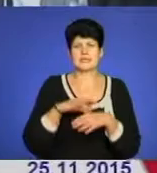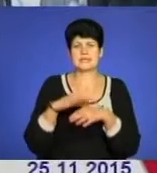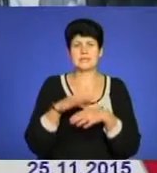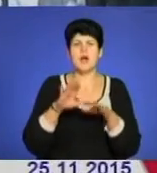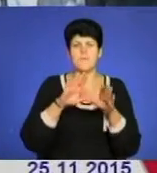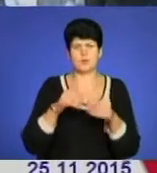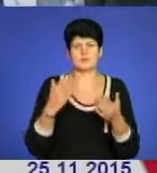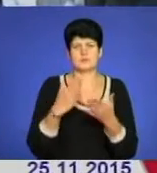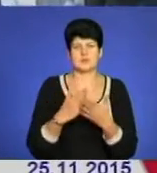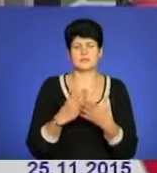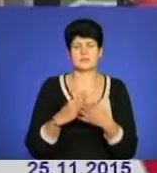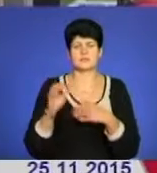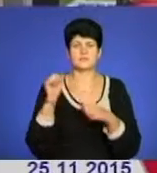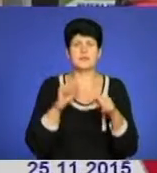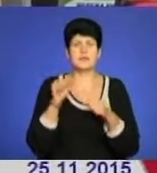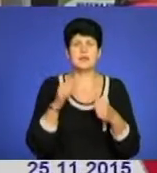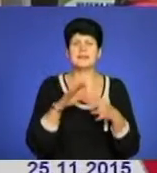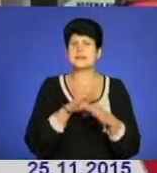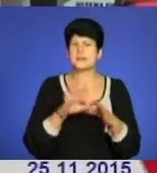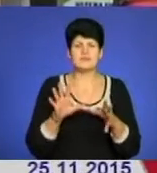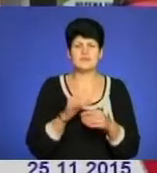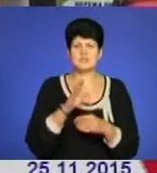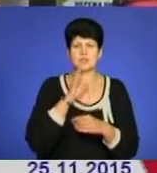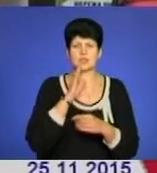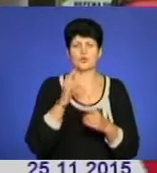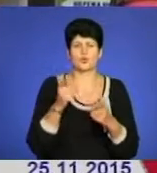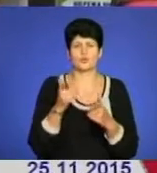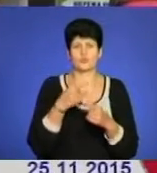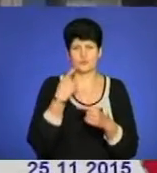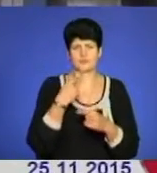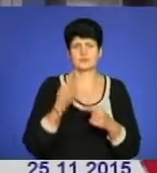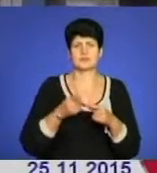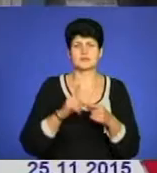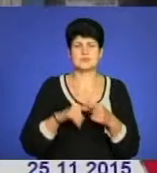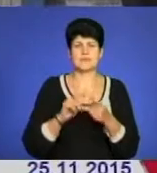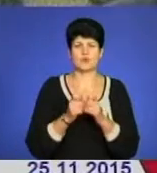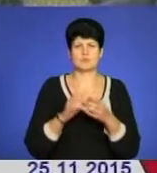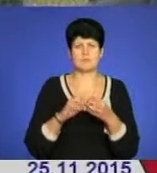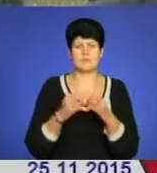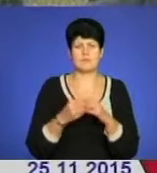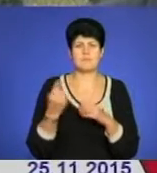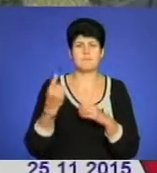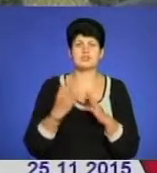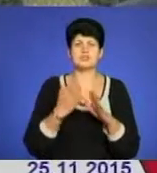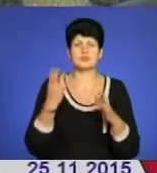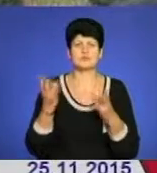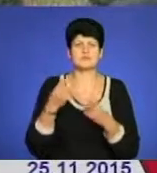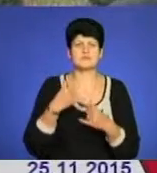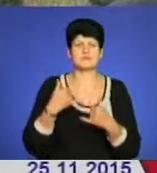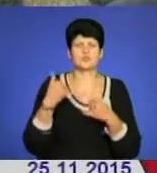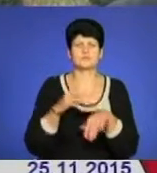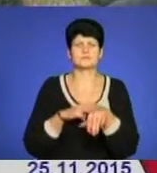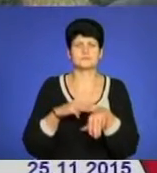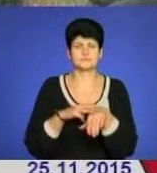відбувається фізичне. Однак не всі жінки готові це визнавати і боротися з проблемою. В першу чергу потрібно звернутися в